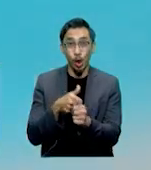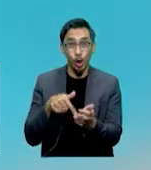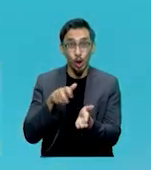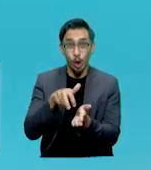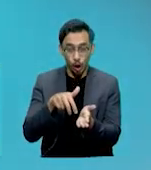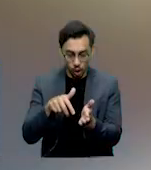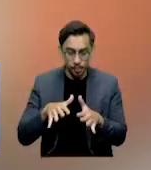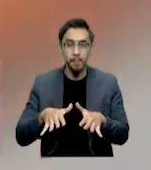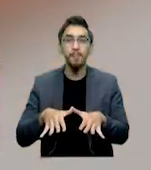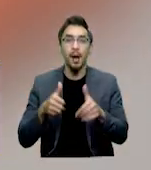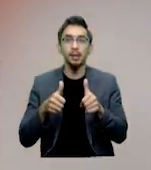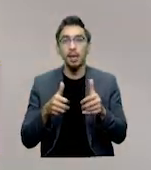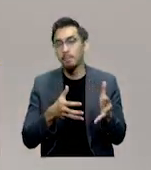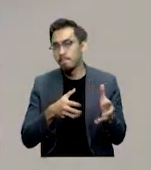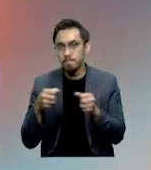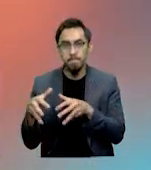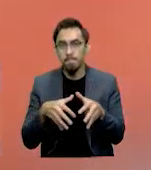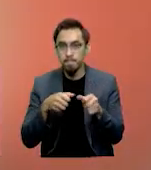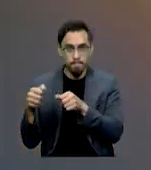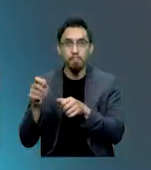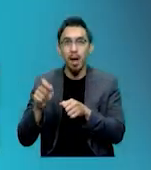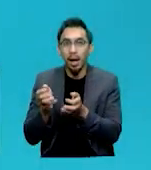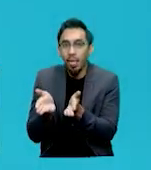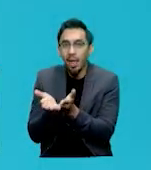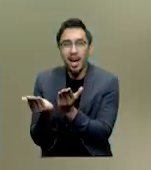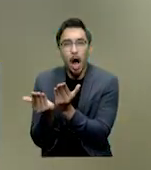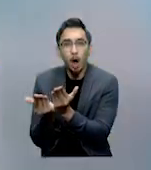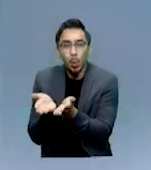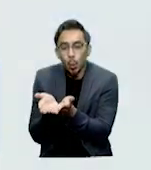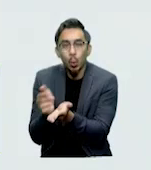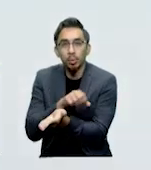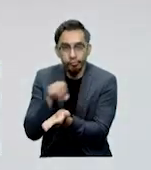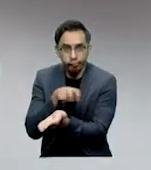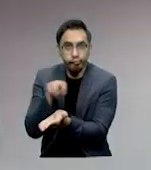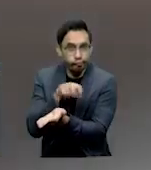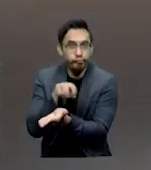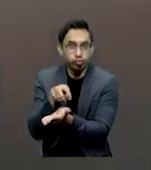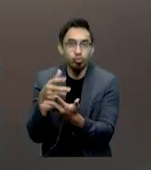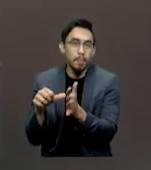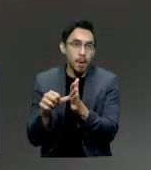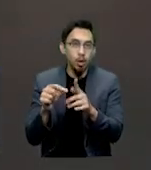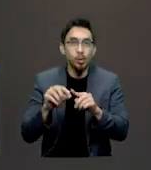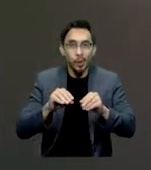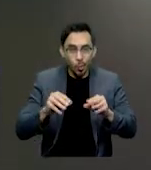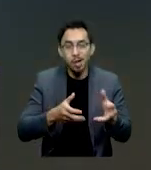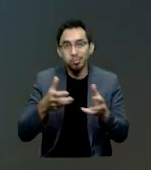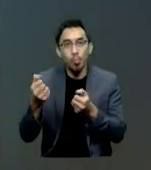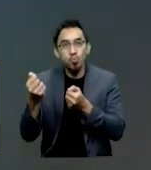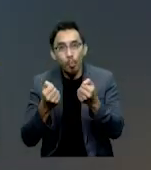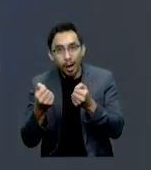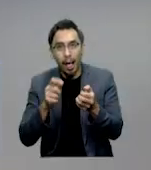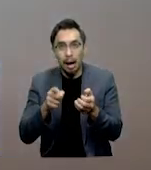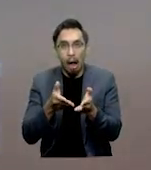dalam perjalanan seluruhnya berhasil diselamatkan War menggunak warga dibantu petugas masih berupaya mengevakuasi mobil yang